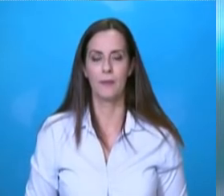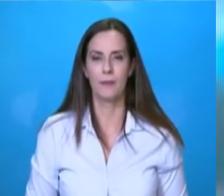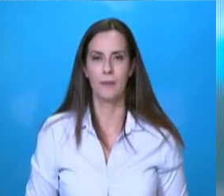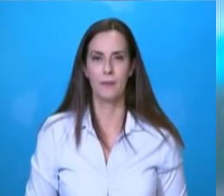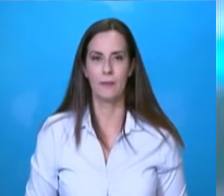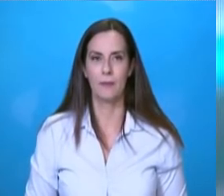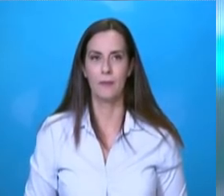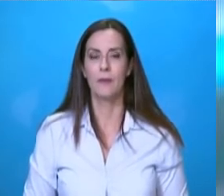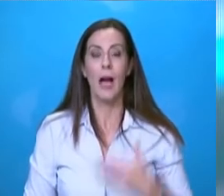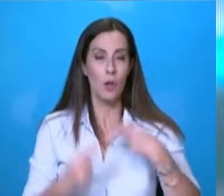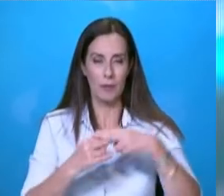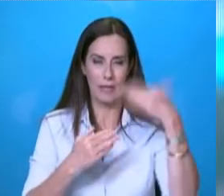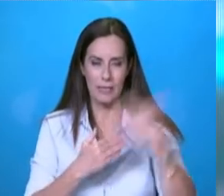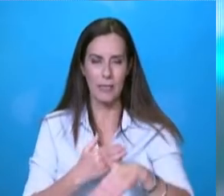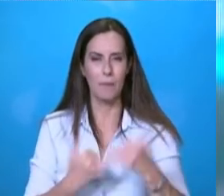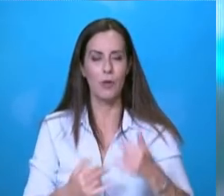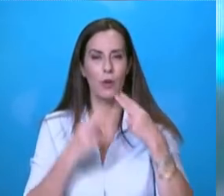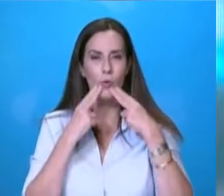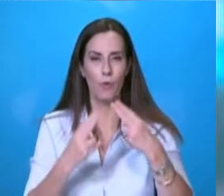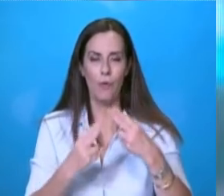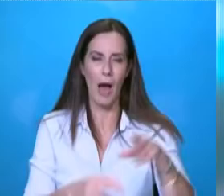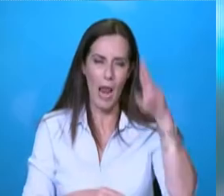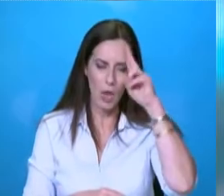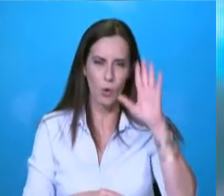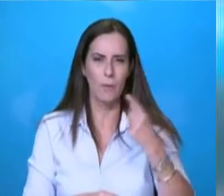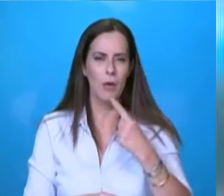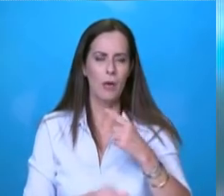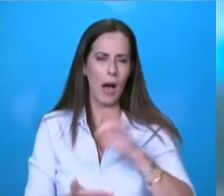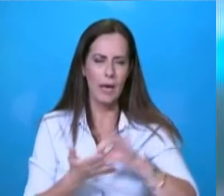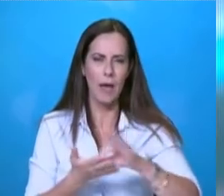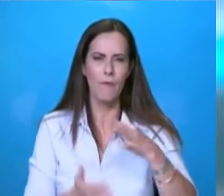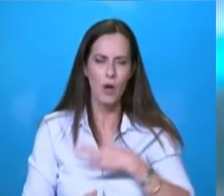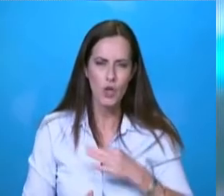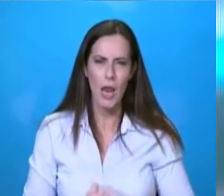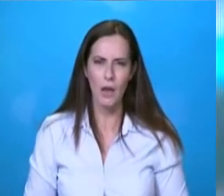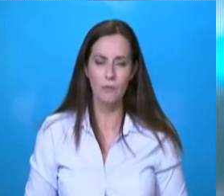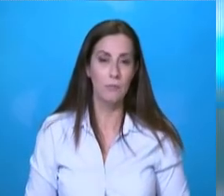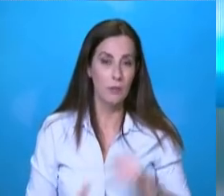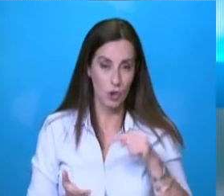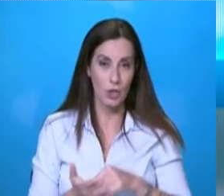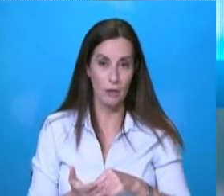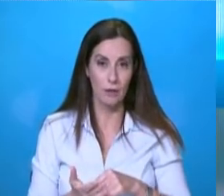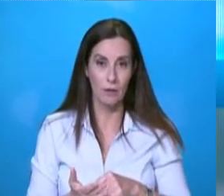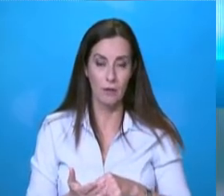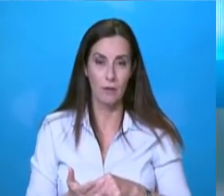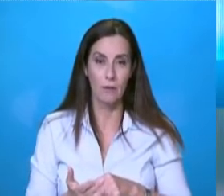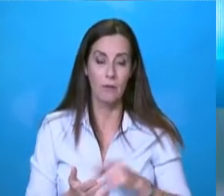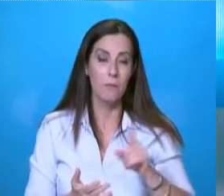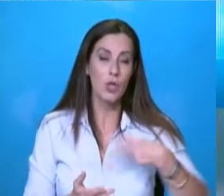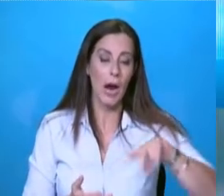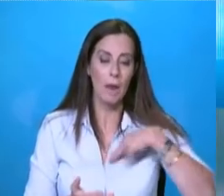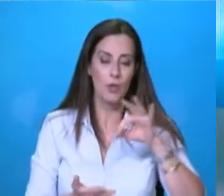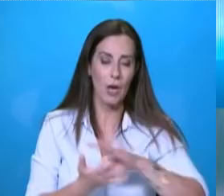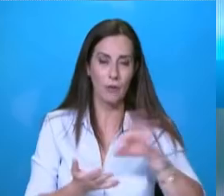אנחנו מתקרבים לסיום, נביא את תגובת דובר הליכוד לדיווח של כתבנו מיכאל שמש, שלפיו בכירי הקמפיין הם שאחראים